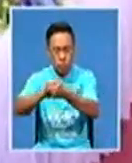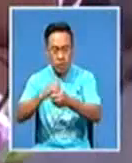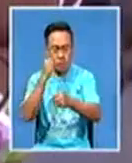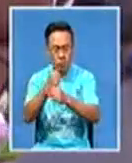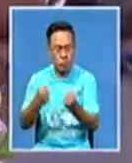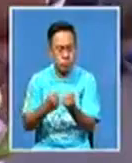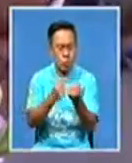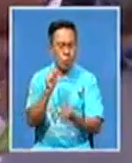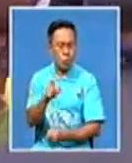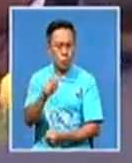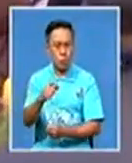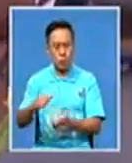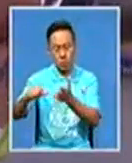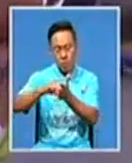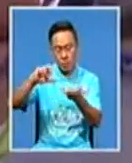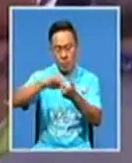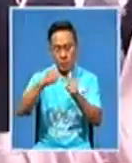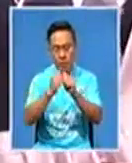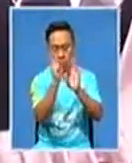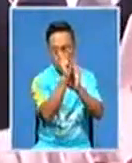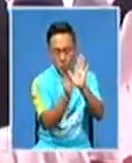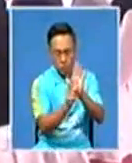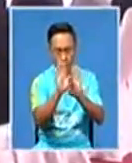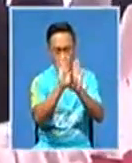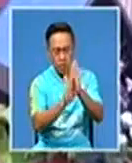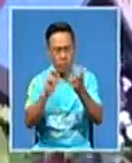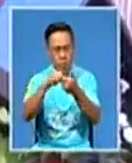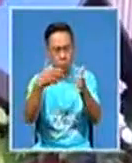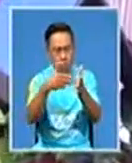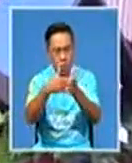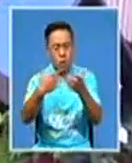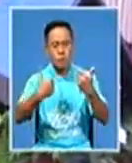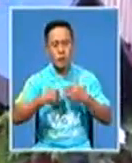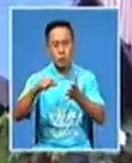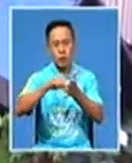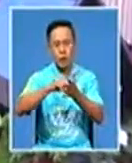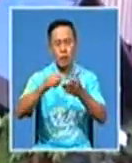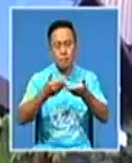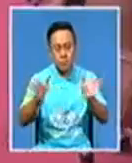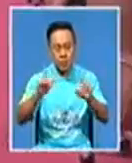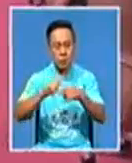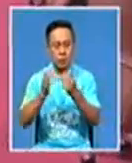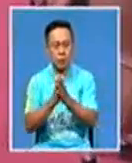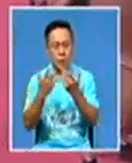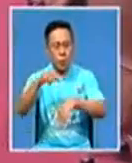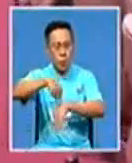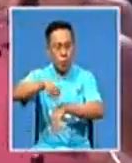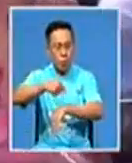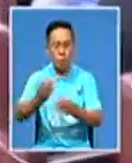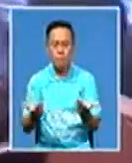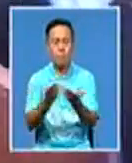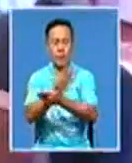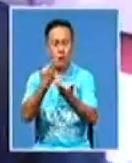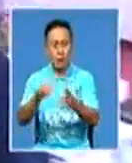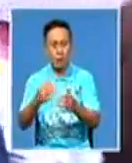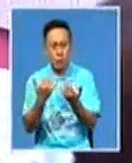ครับในที่ผ่านมานั้นเราได้แก้ไขกฎระเบียบต่างๆแก้ไขกฎหมายทันสมัยลดขั้นตอนลดเวลาต่างๆไปเรียบร้อยหม